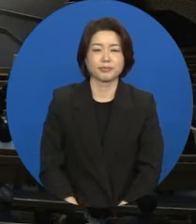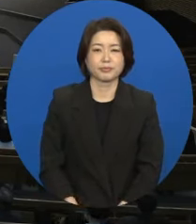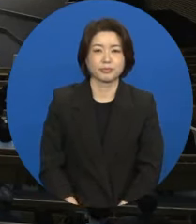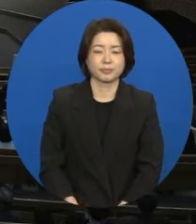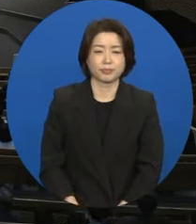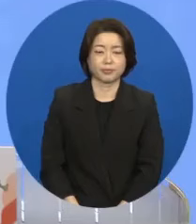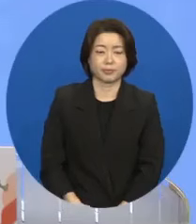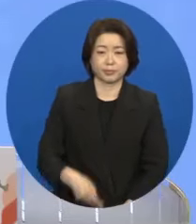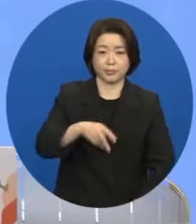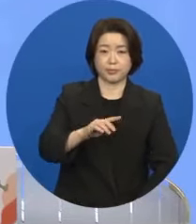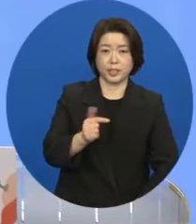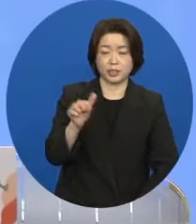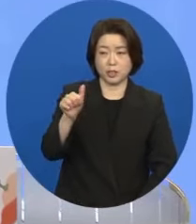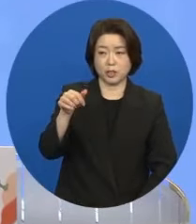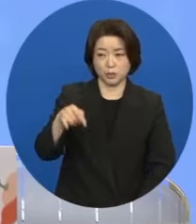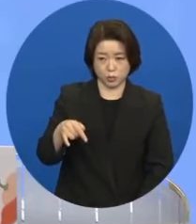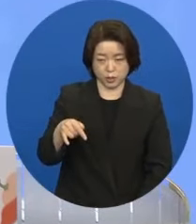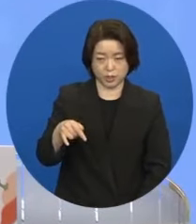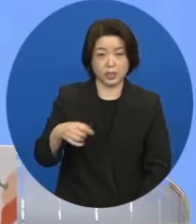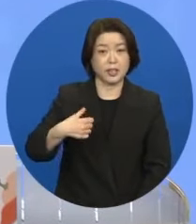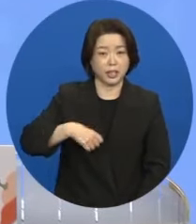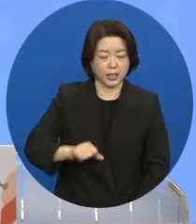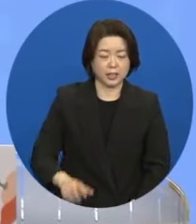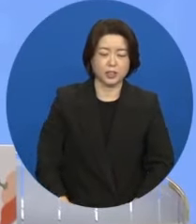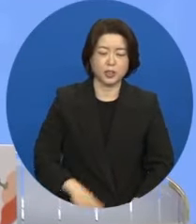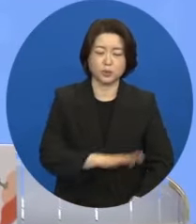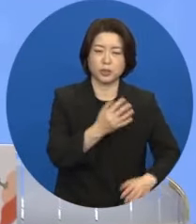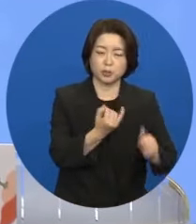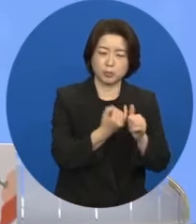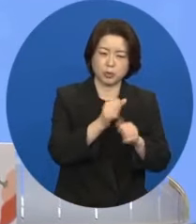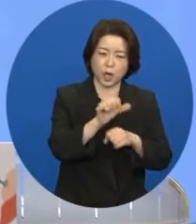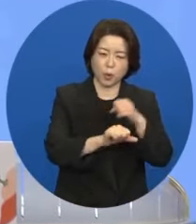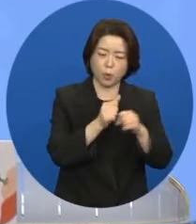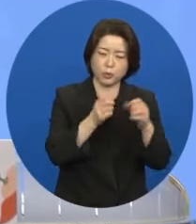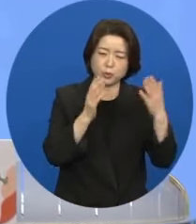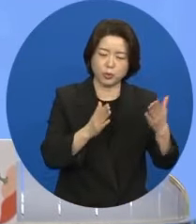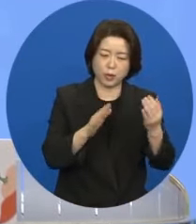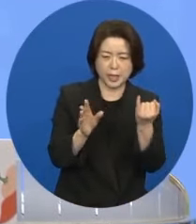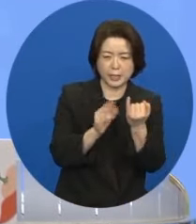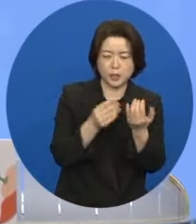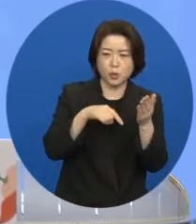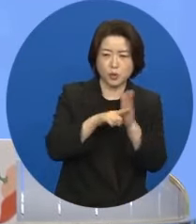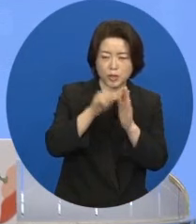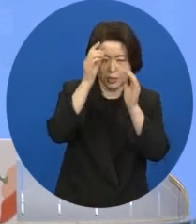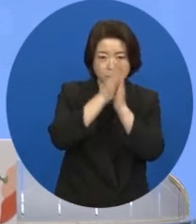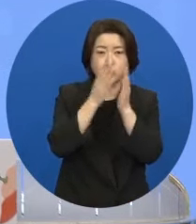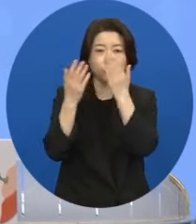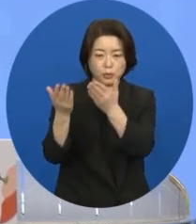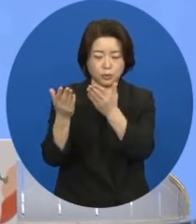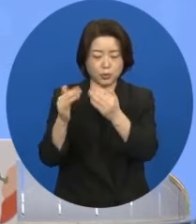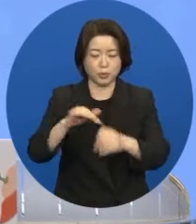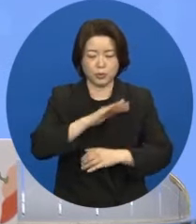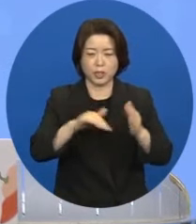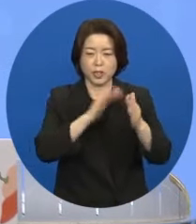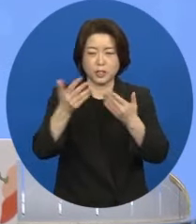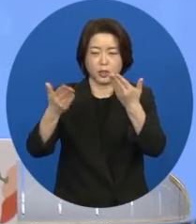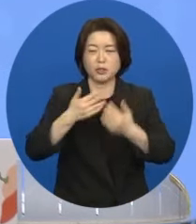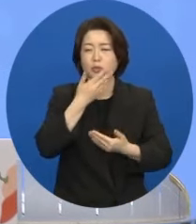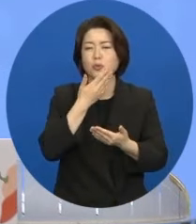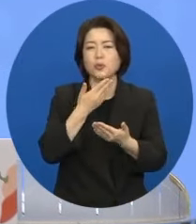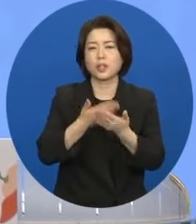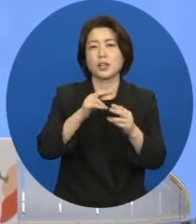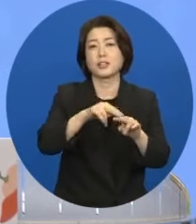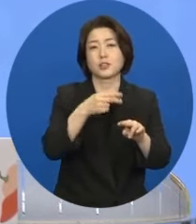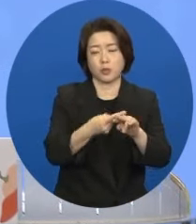선희는 저희 부부가 5년간 하나님께 드린 기도로 하나님께서 저희 가정에 주신 하나님의 귀한 선물입니다